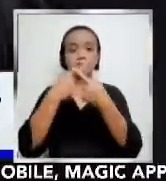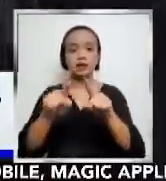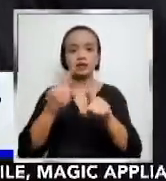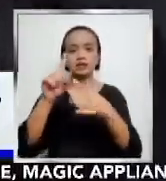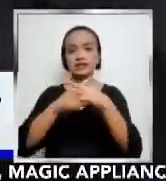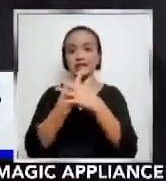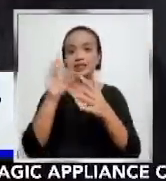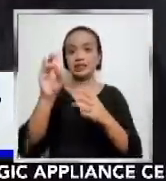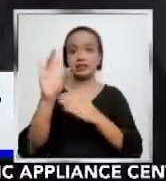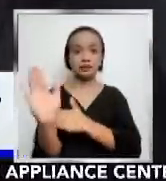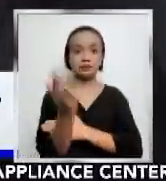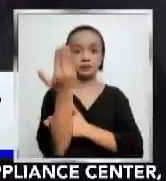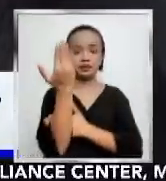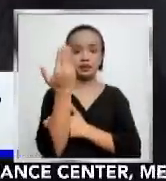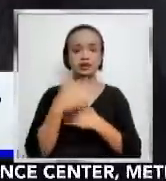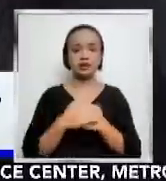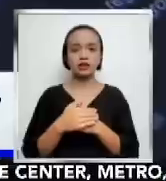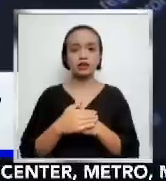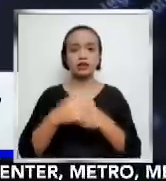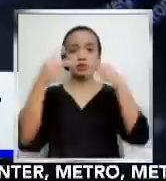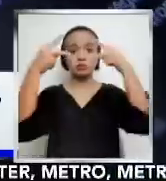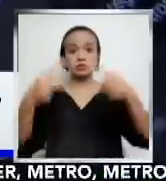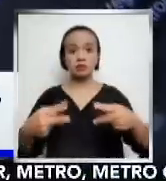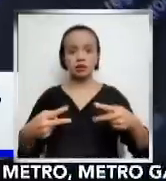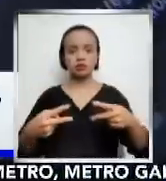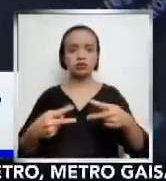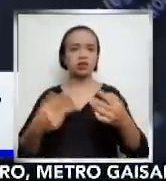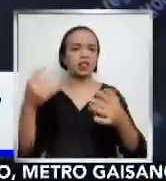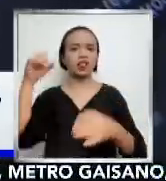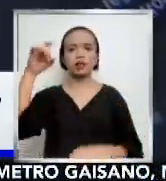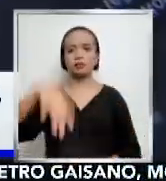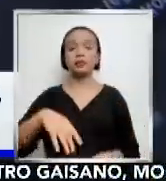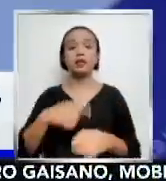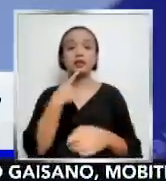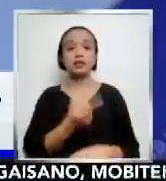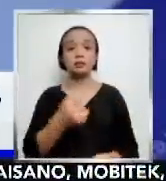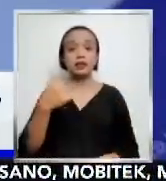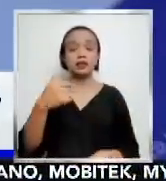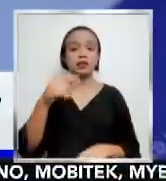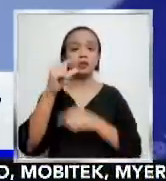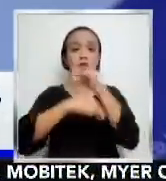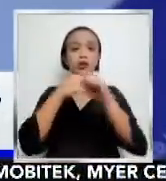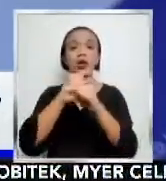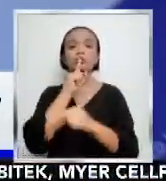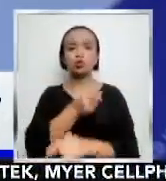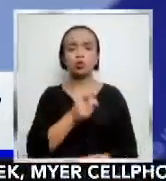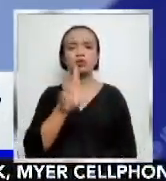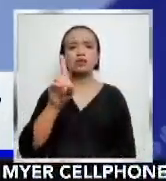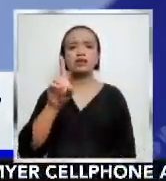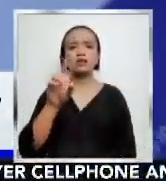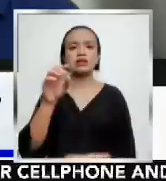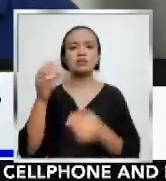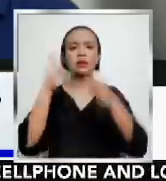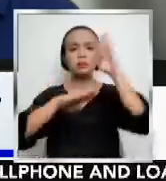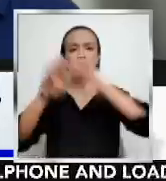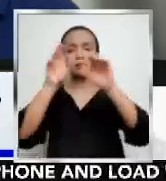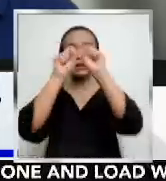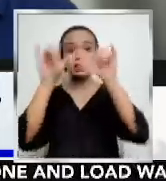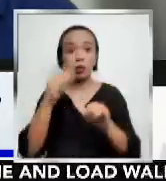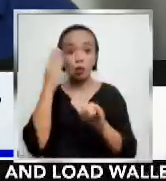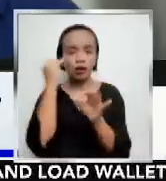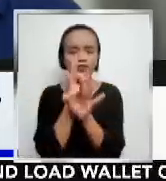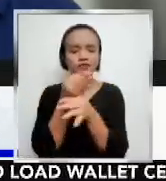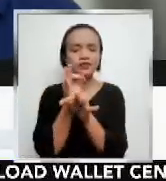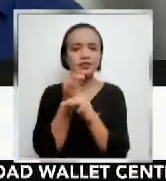kanina, naka-down ang kanilang server. Sabi ng Globe Telecom, sadyang dinaw nila ang kanilang system para daw maayos nila ito. Kami